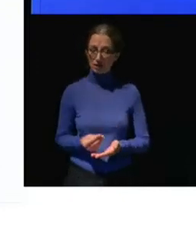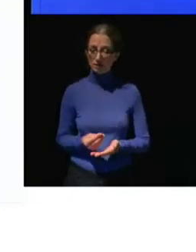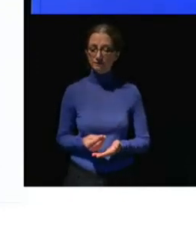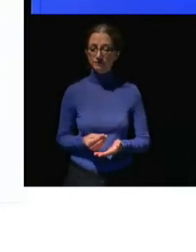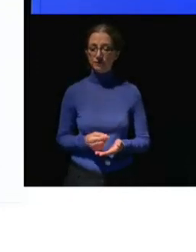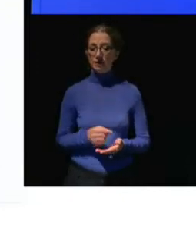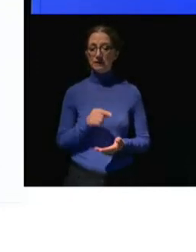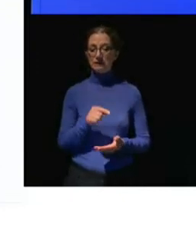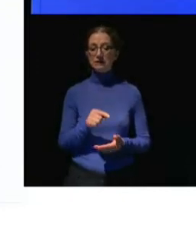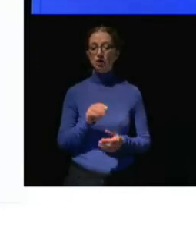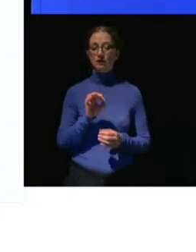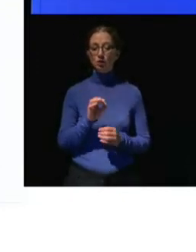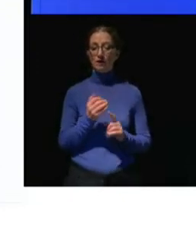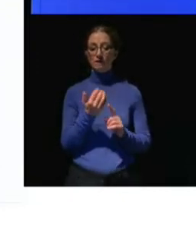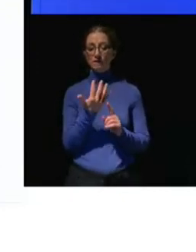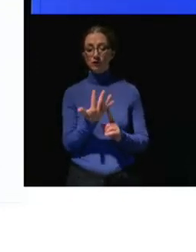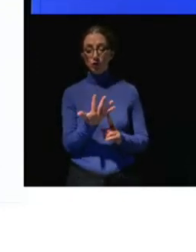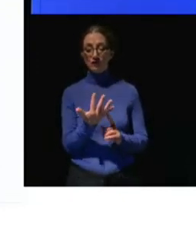fünf folgenden